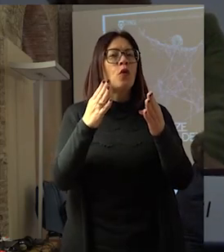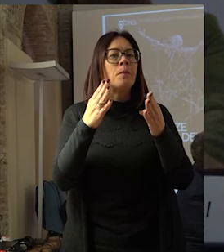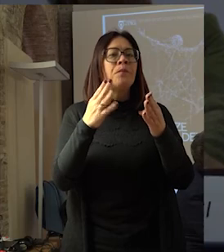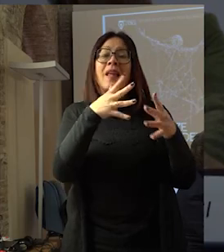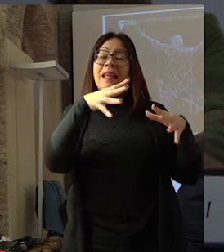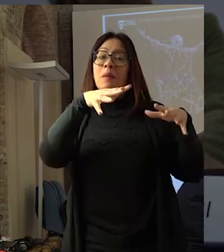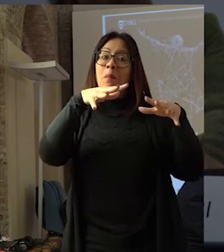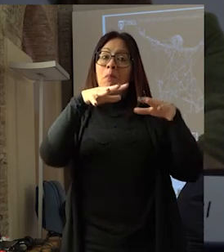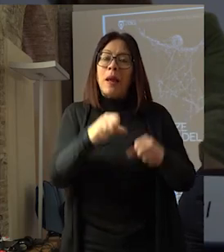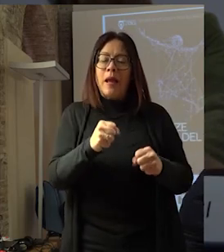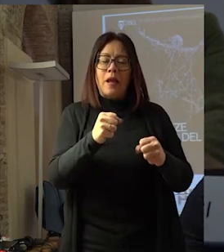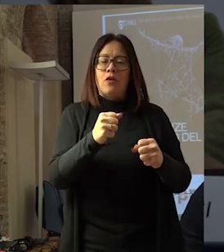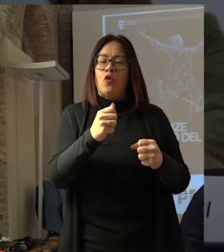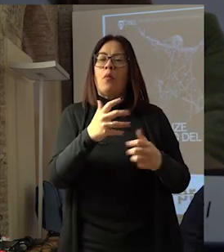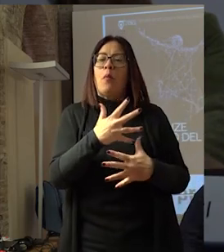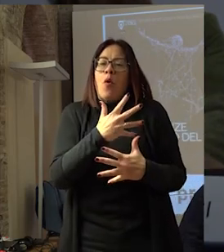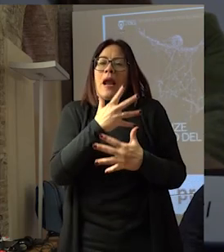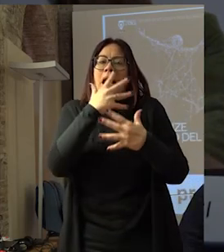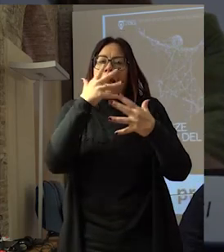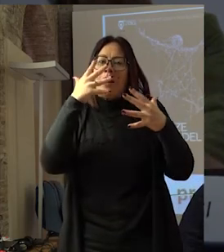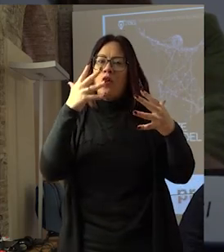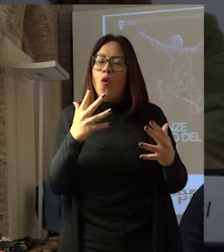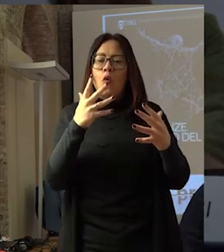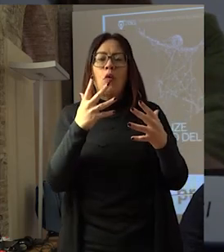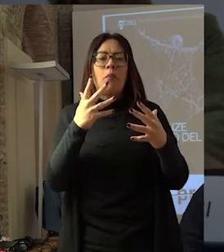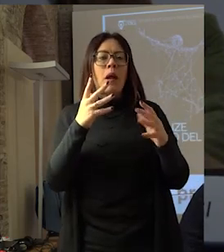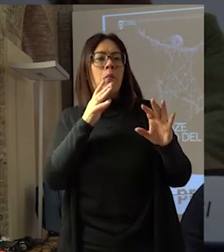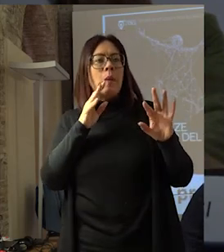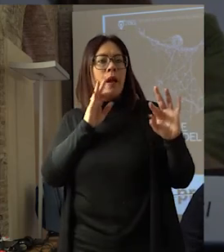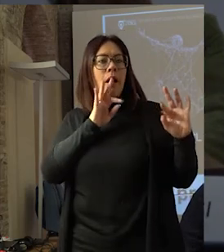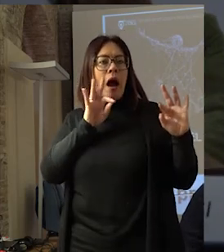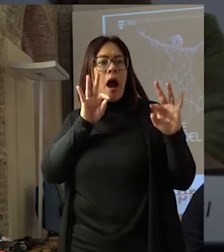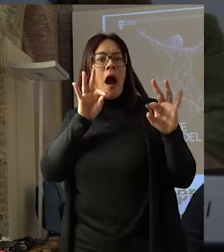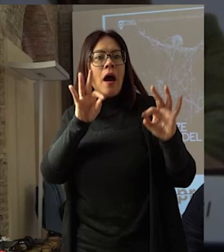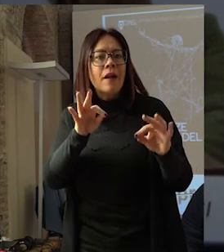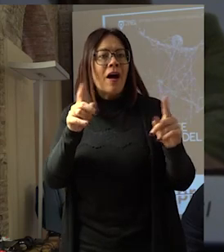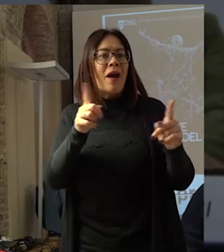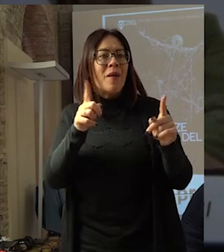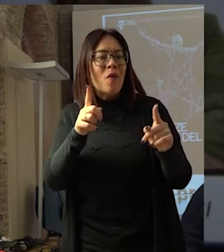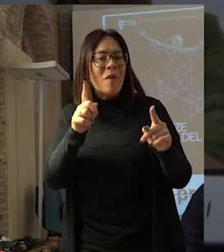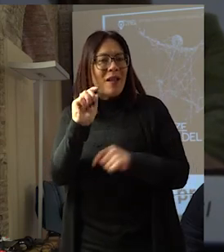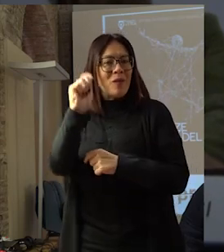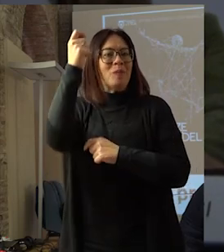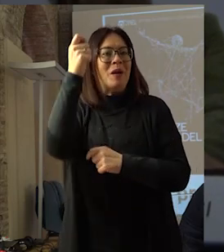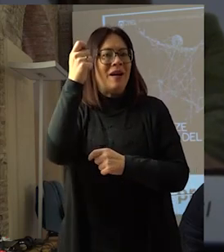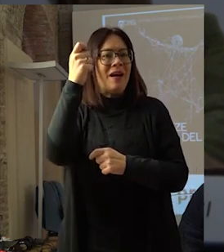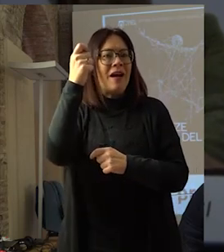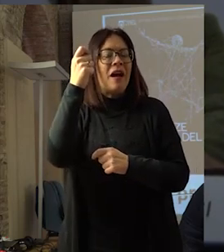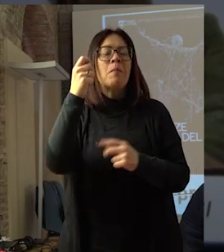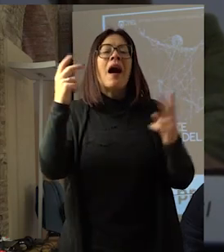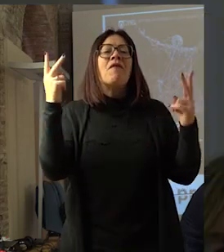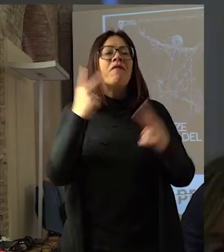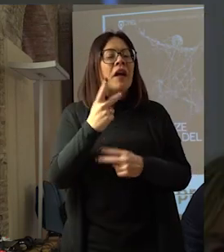nell'impegno enorme per arrivare a dei momenti, a dei traguardi, ma emerge il